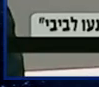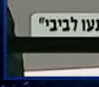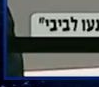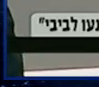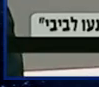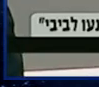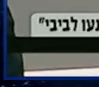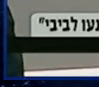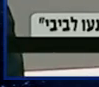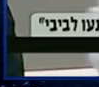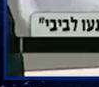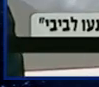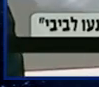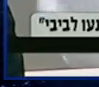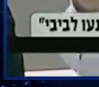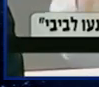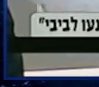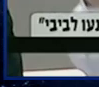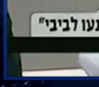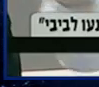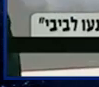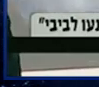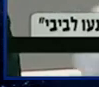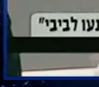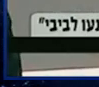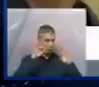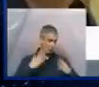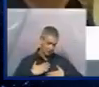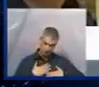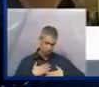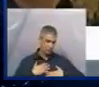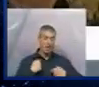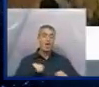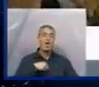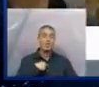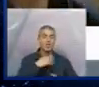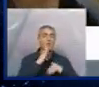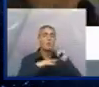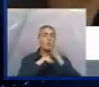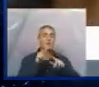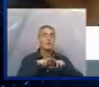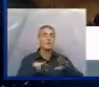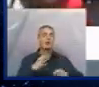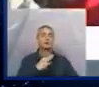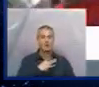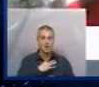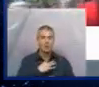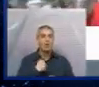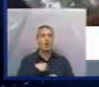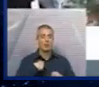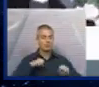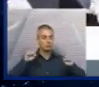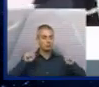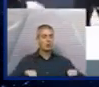דקה, עכשיו הרי הערבי הזה, עכשיו מה הוא יעשה בקרקע? הוא יקבל, הוא לא יגדל שם עננה. אנחנו בונים בארצנו, אנחנו